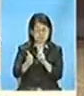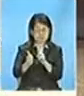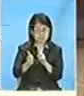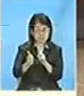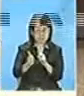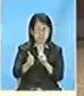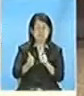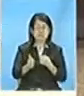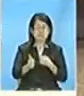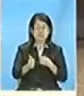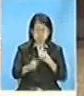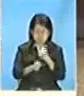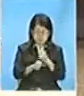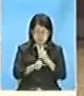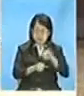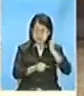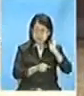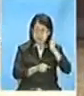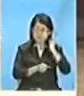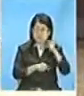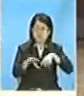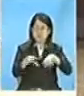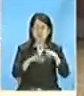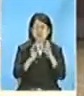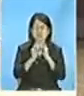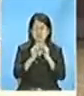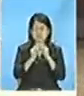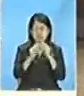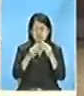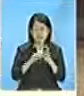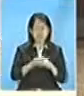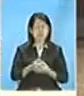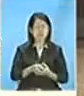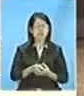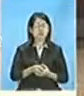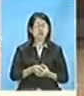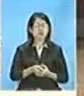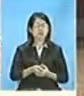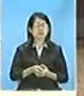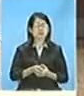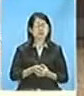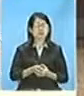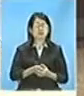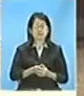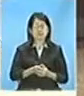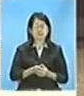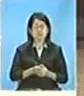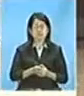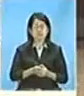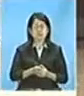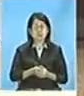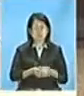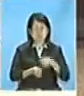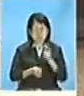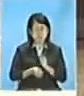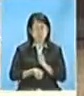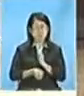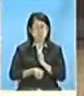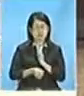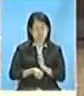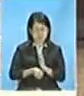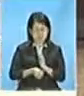ต้องทำงานในหน้าที่นะครับรองประธานจะต้องทำหน้าที่ด้วยความเป็นกล